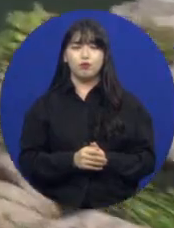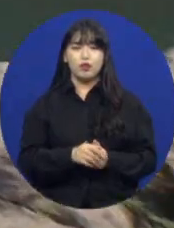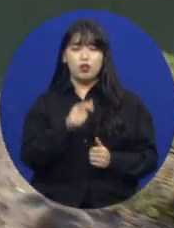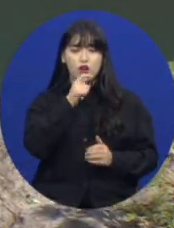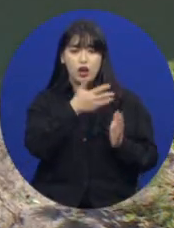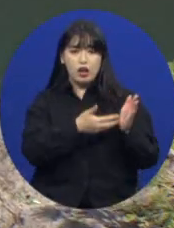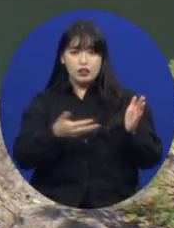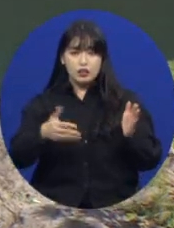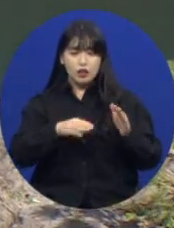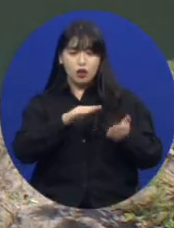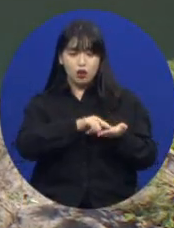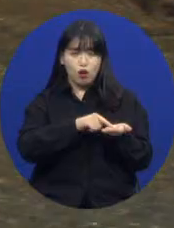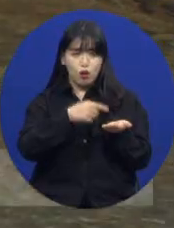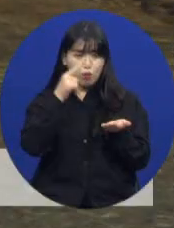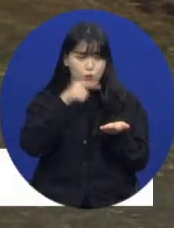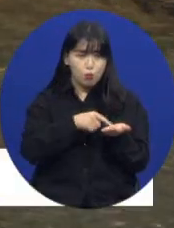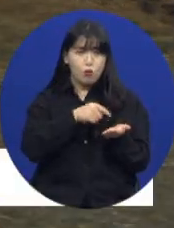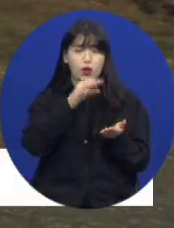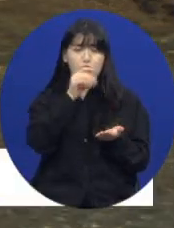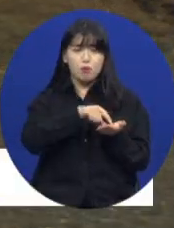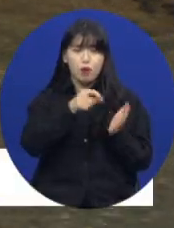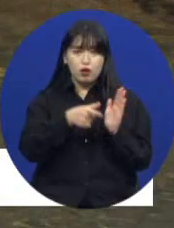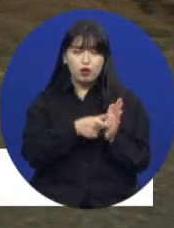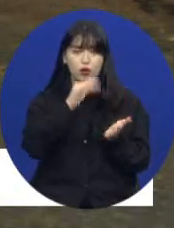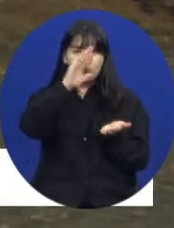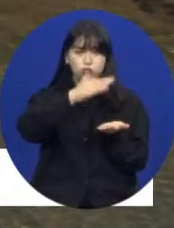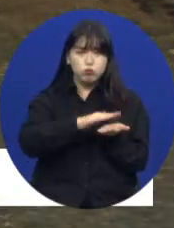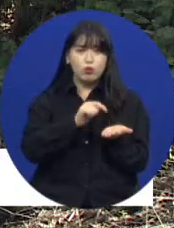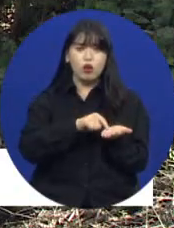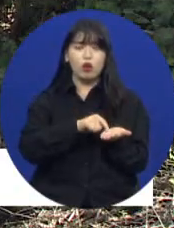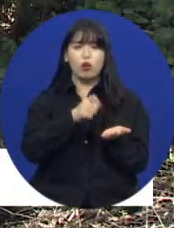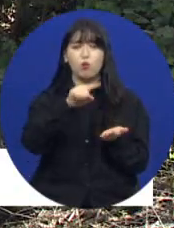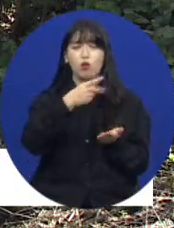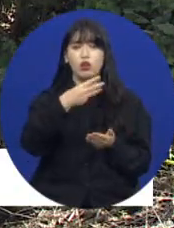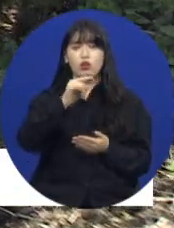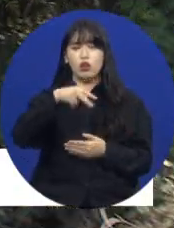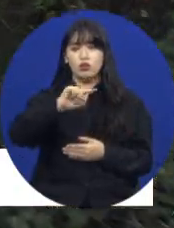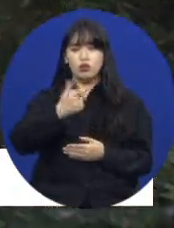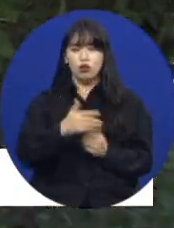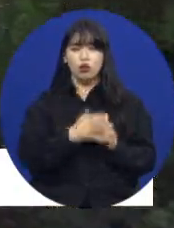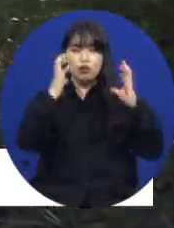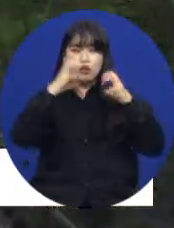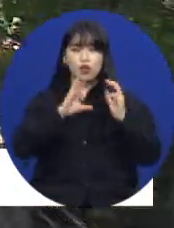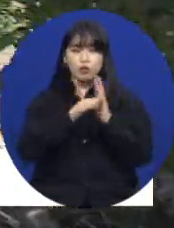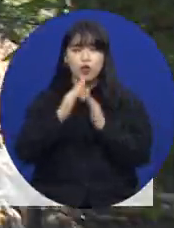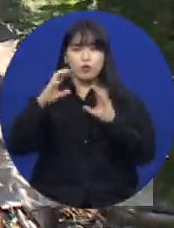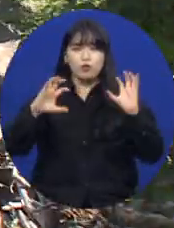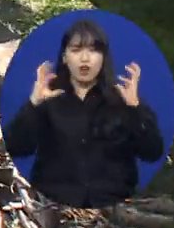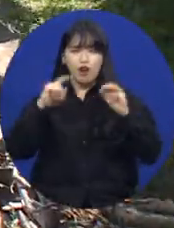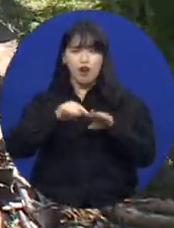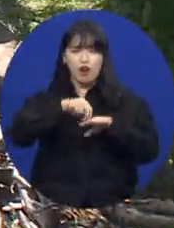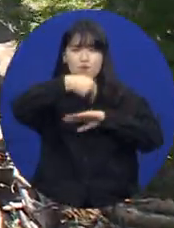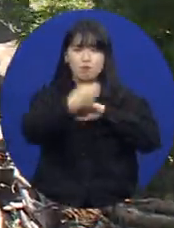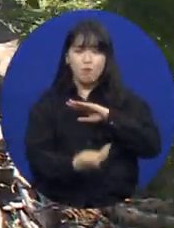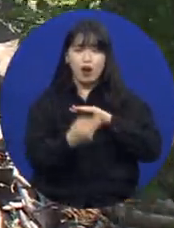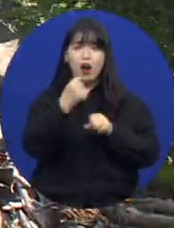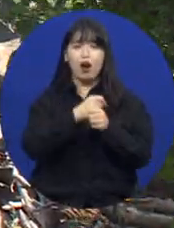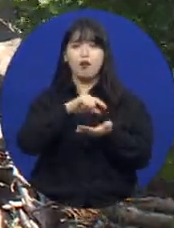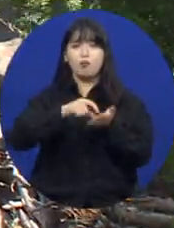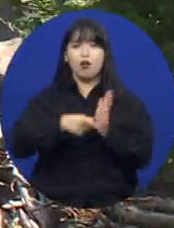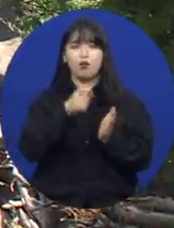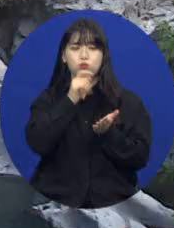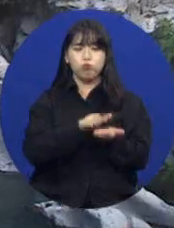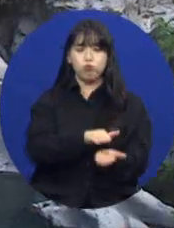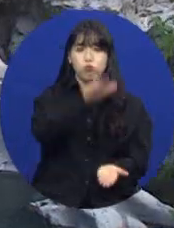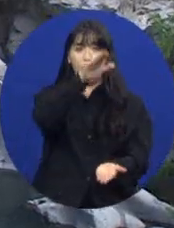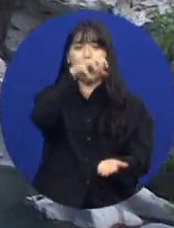하천 바닥이 훤히 보일 만큼 수심이 얕아진 월대천 나라소. 여름이면 동네 아이들이 다이빙을 할 만큼 수심이